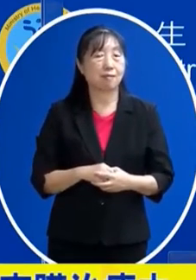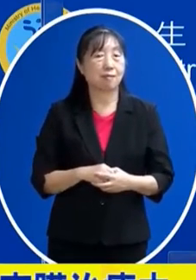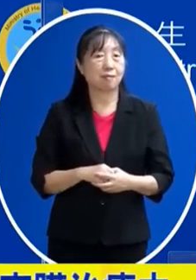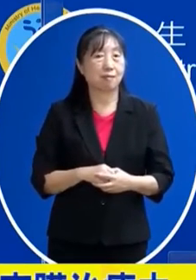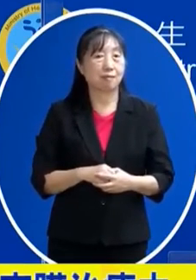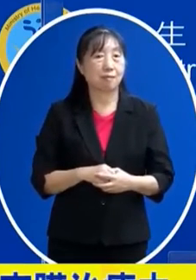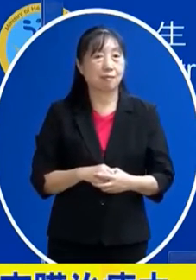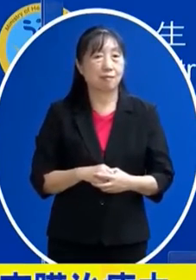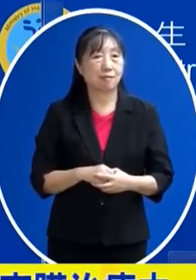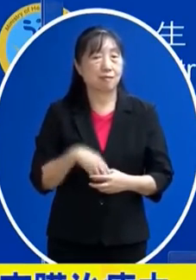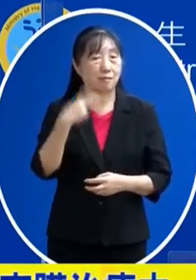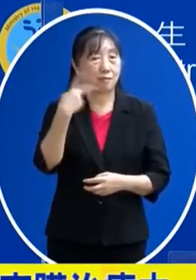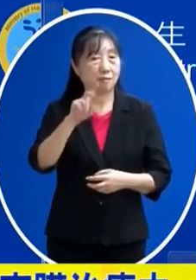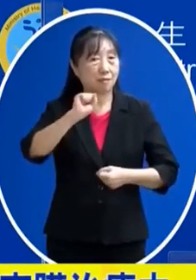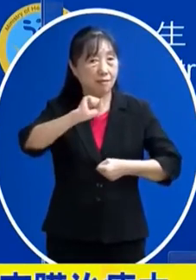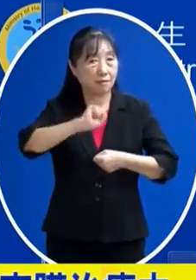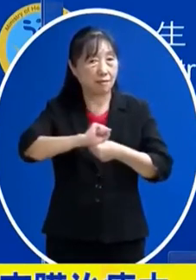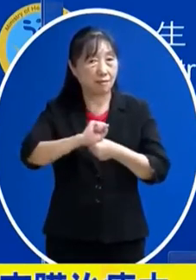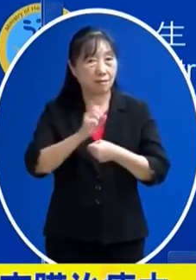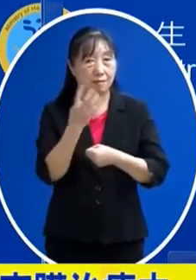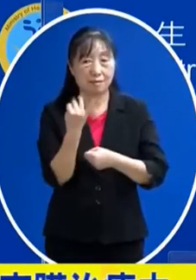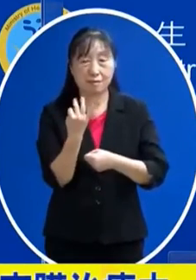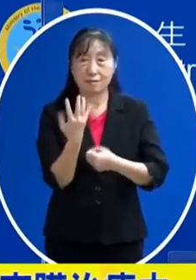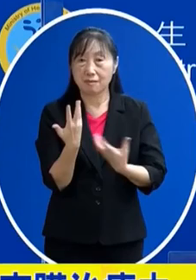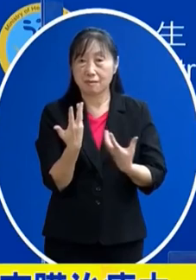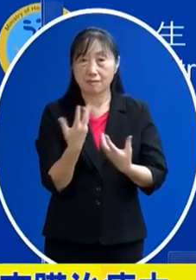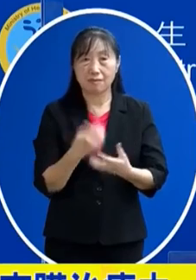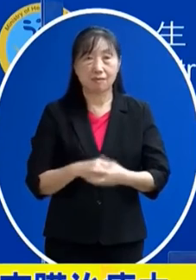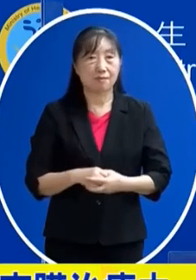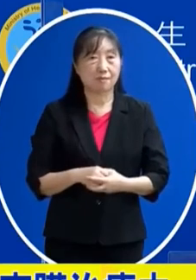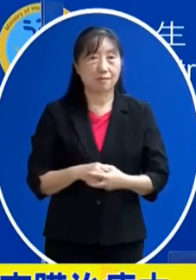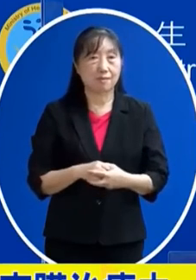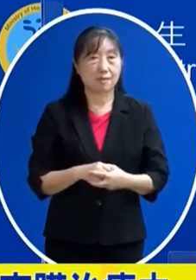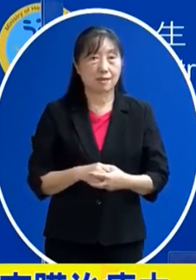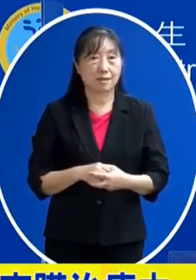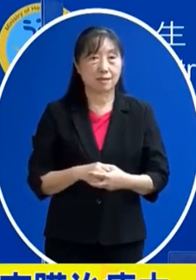于增加多少的部分，